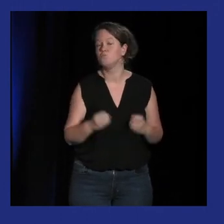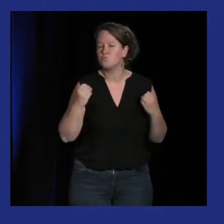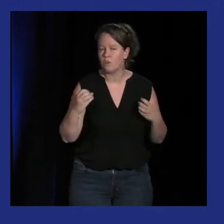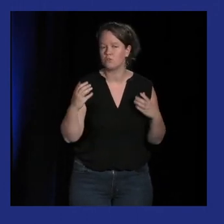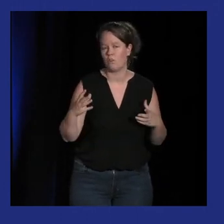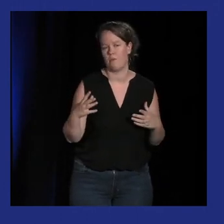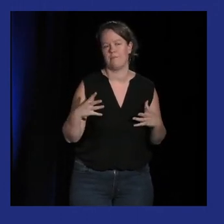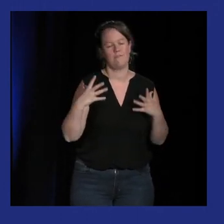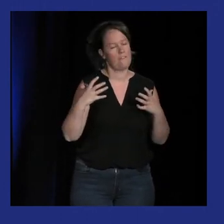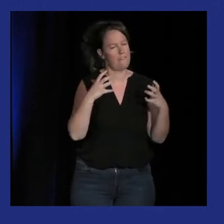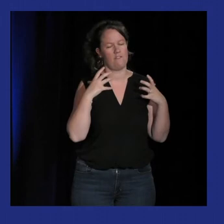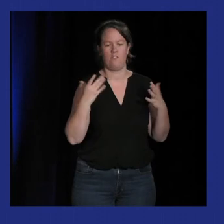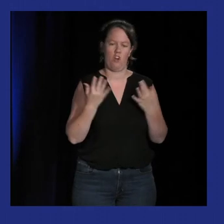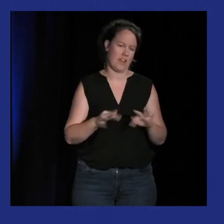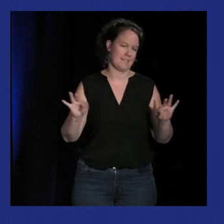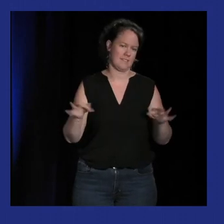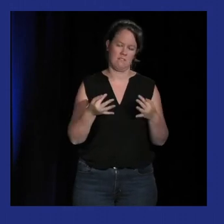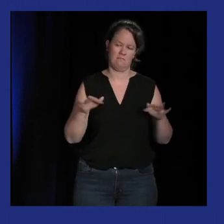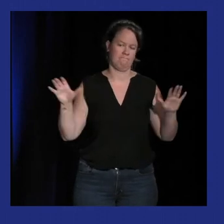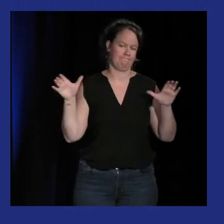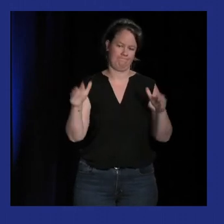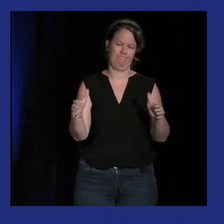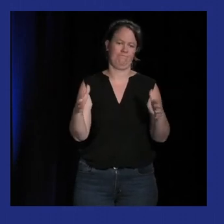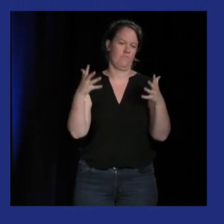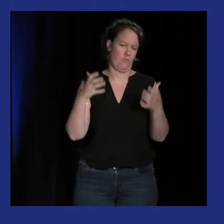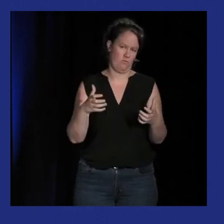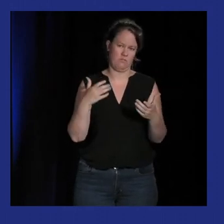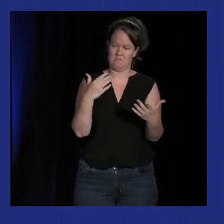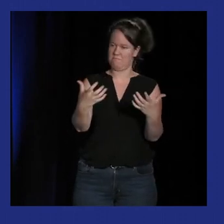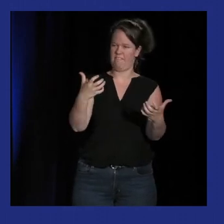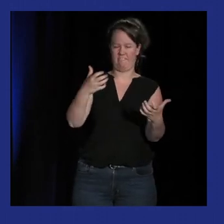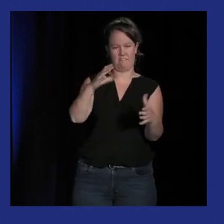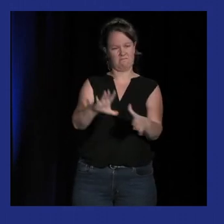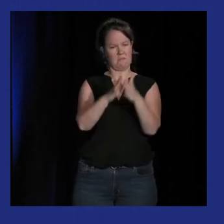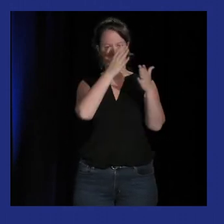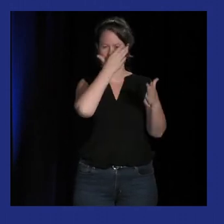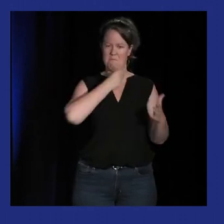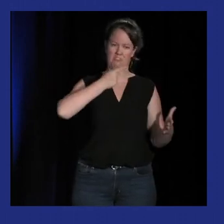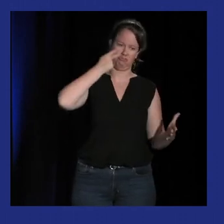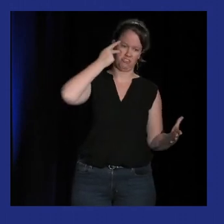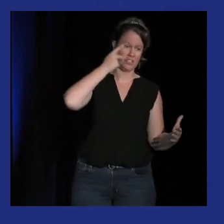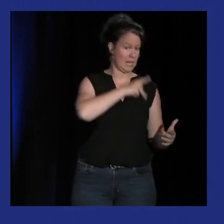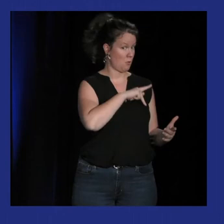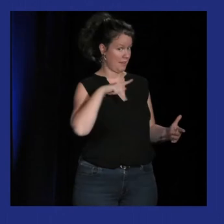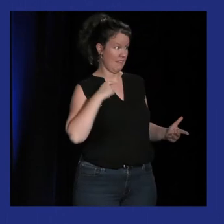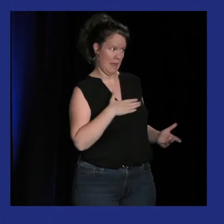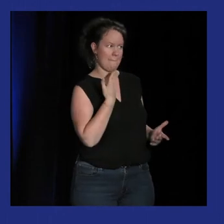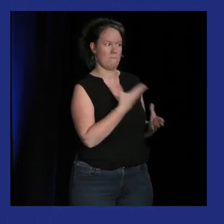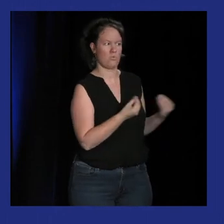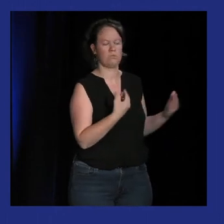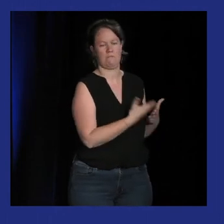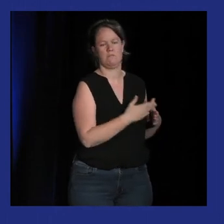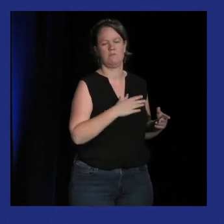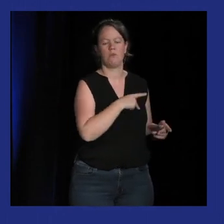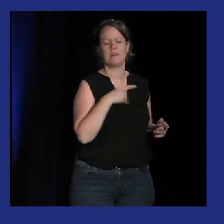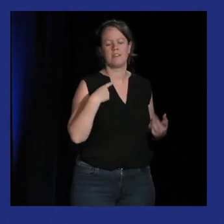pour orchestrer et ça plaît énormément aux ayant droit ou même aux compositeur